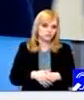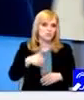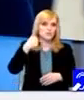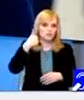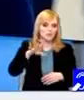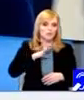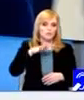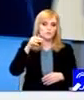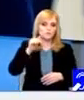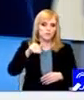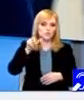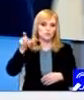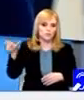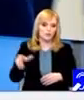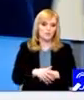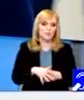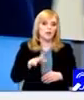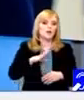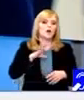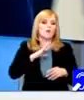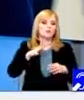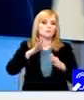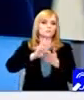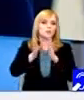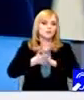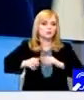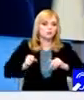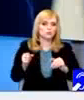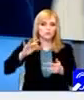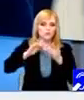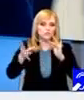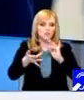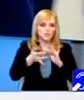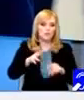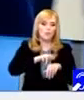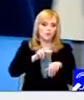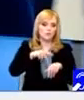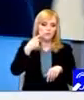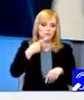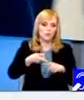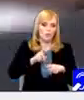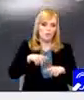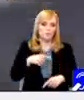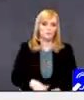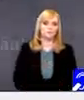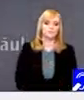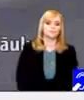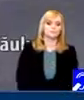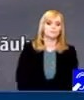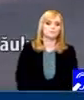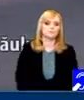participat 10.000 de oameni. Ei s-ar fi mobilizat pe o rețea socială, spune poliția, care a publicat mărturiile lor.